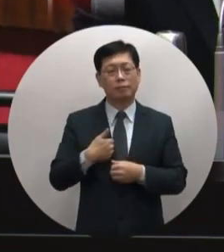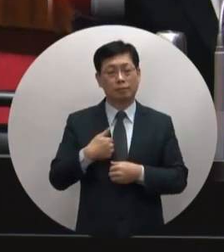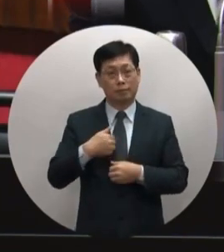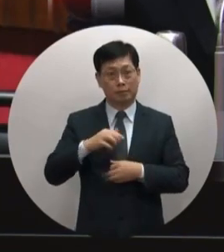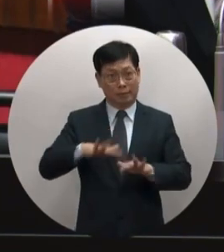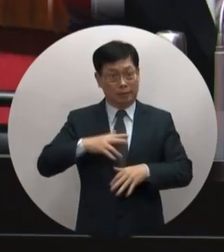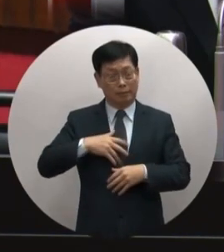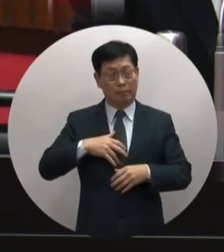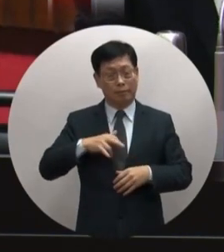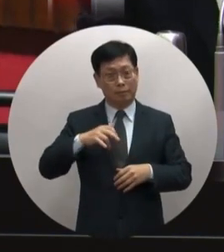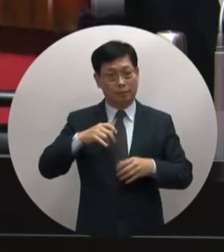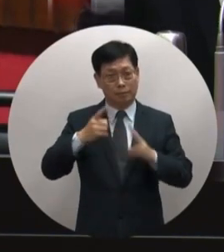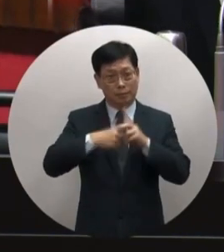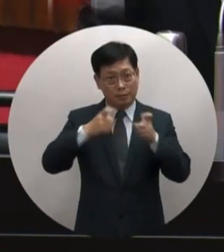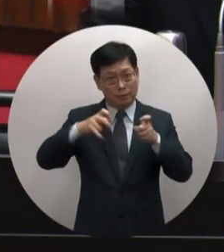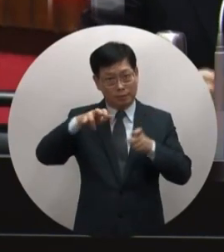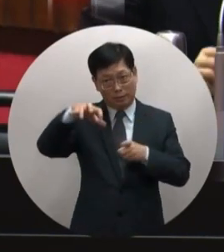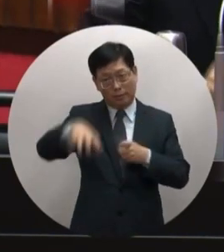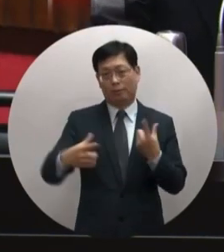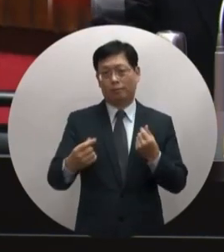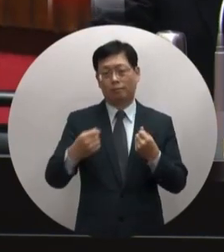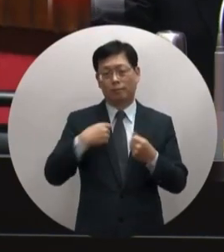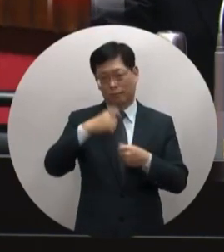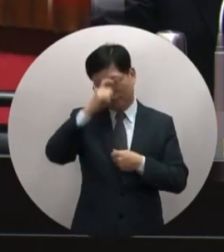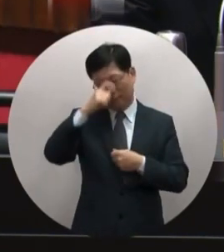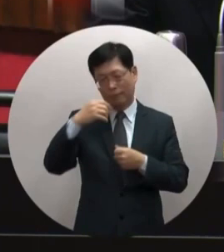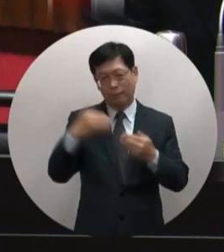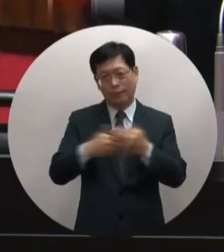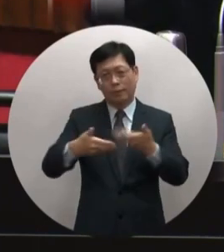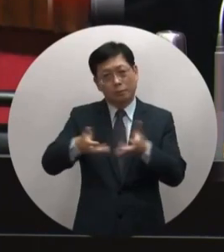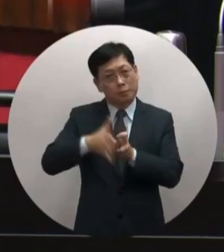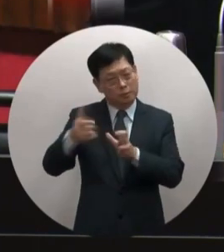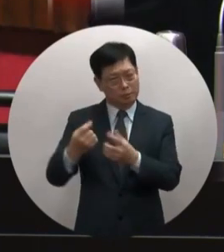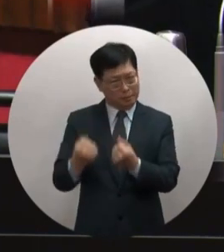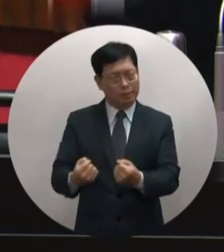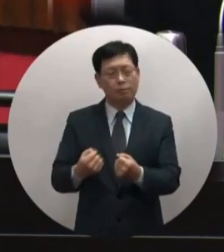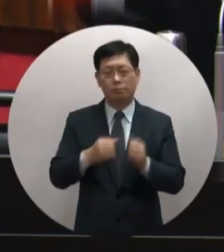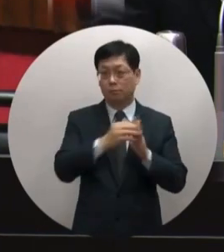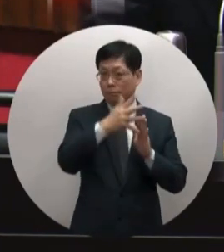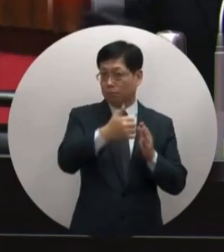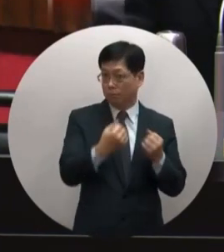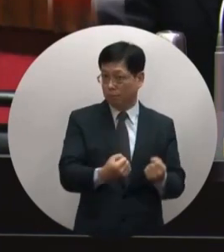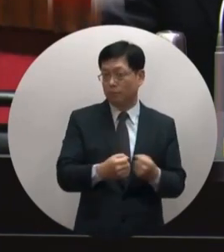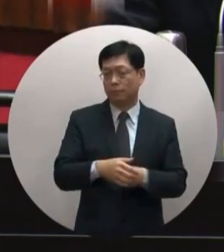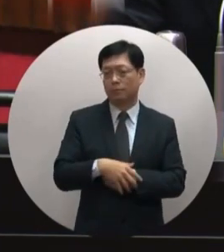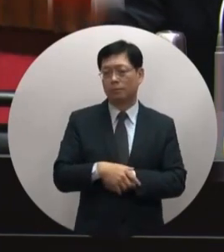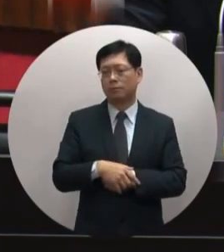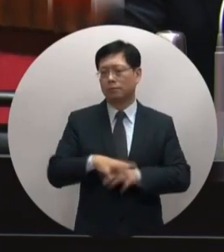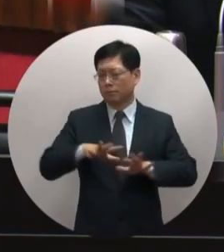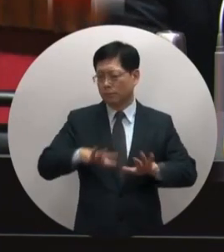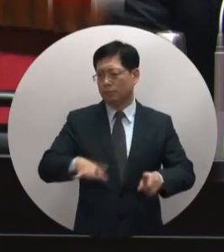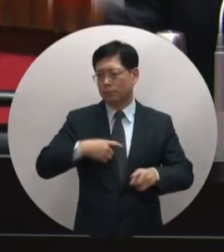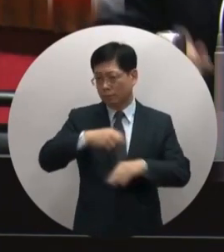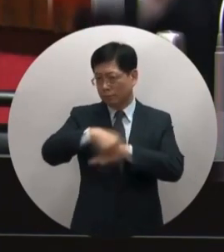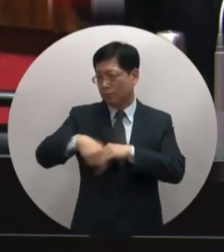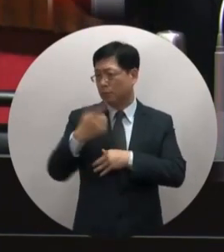場我也希望交通部部長也在這裡局長也在這裡這個規劃不是只有為旅